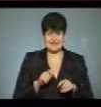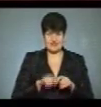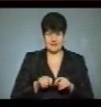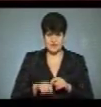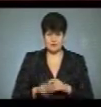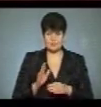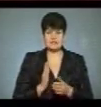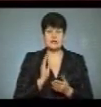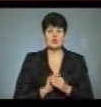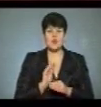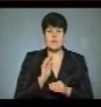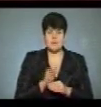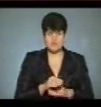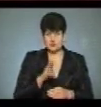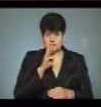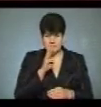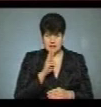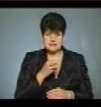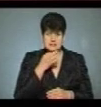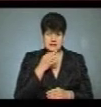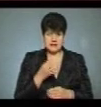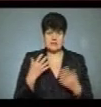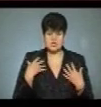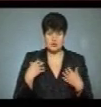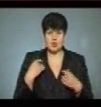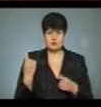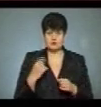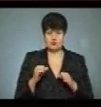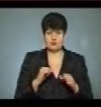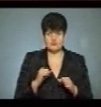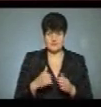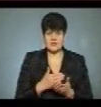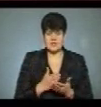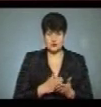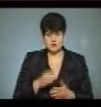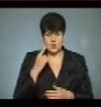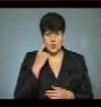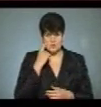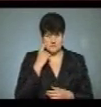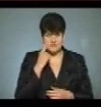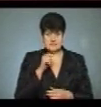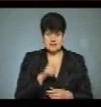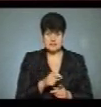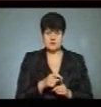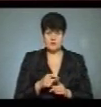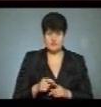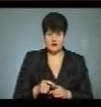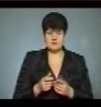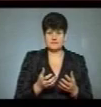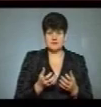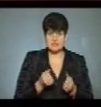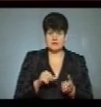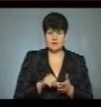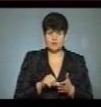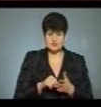до зарплати. Про це повідомила начальниця обласного управління Державної служби якості освіти Наталія Муравська. За її словами, в області взяти